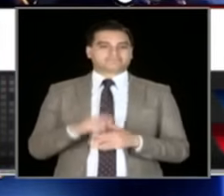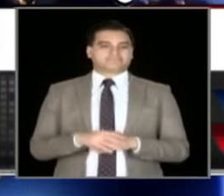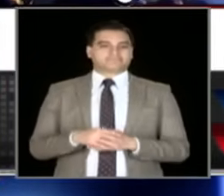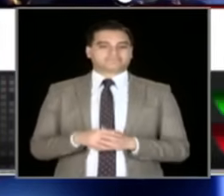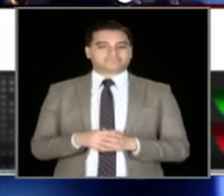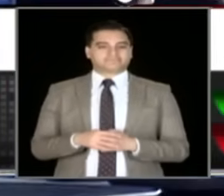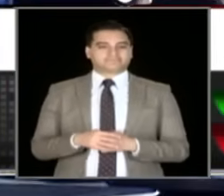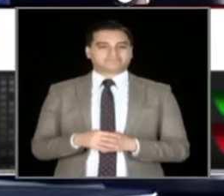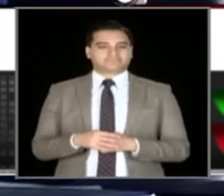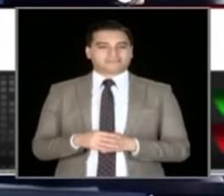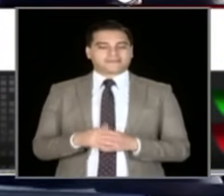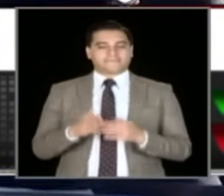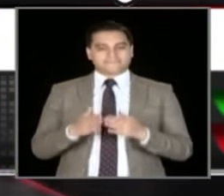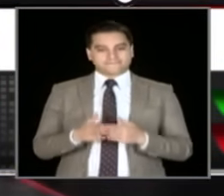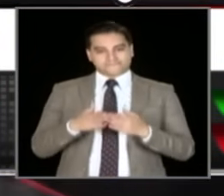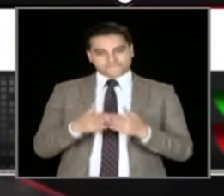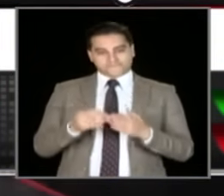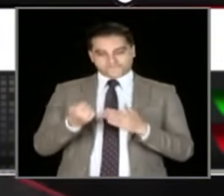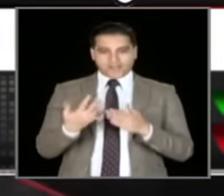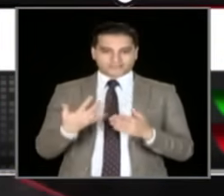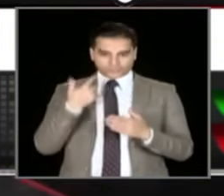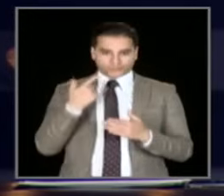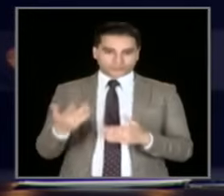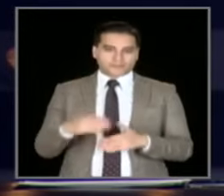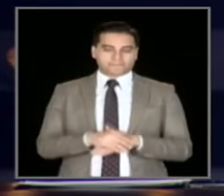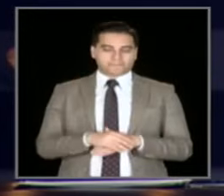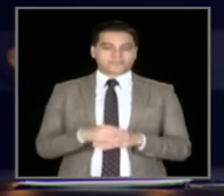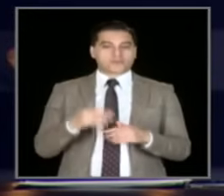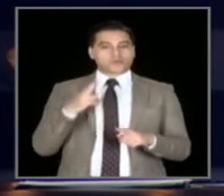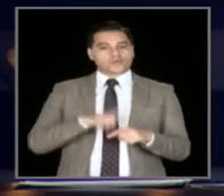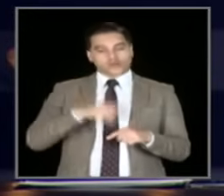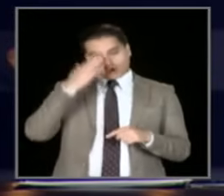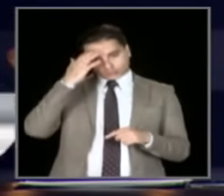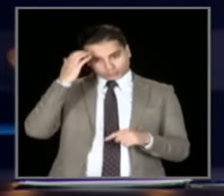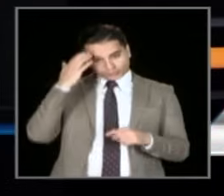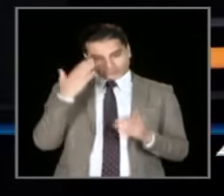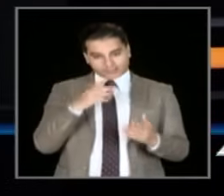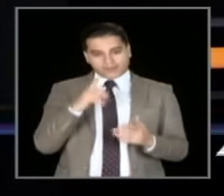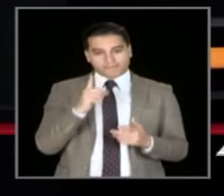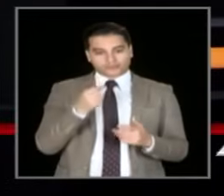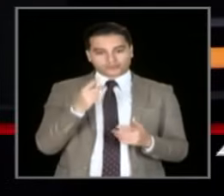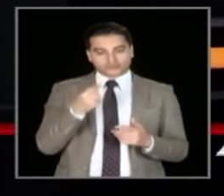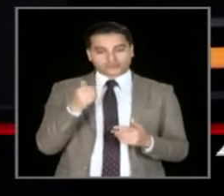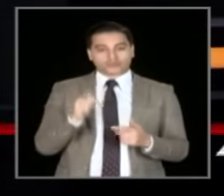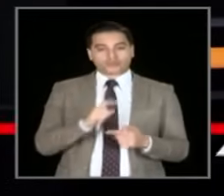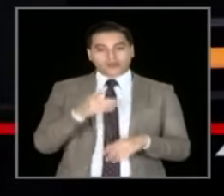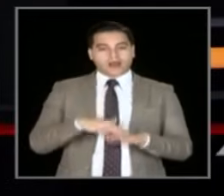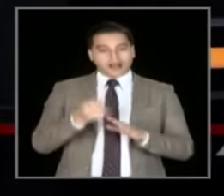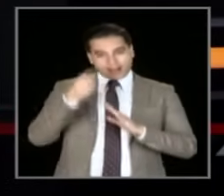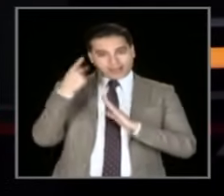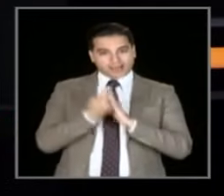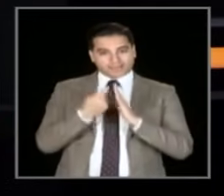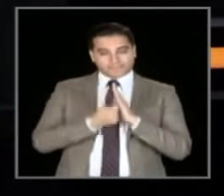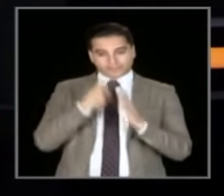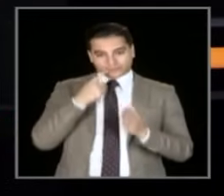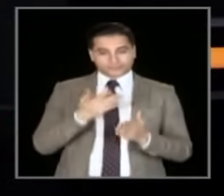جامعة السويس ناقص 5 وجامعة أسيوط 15. سؤال في